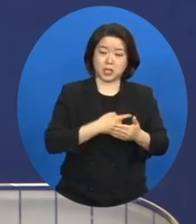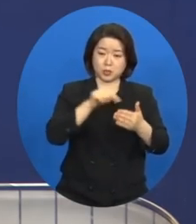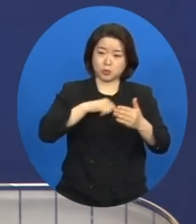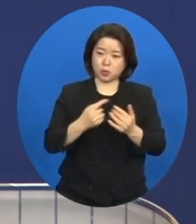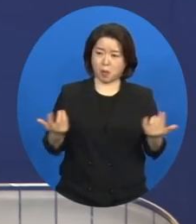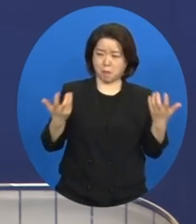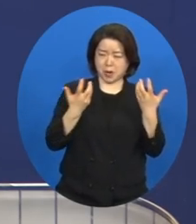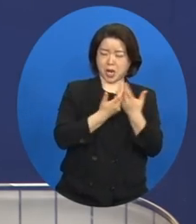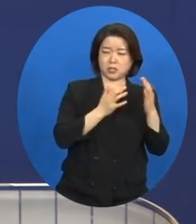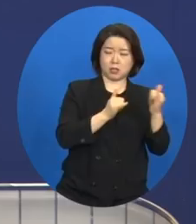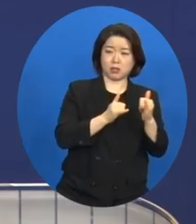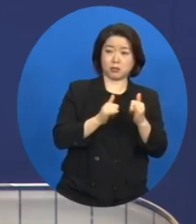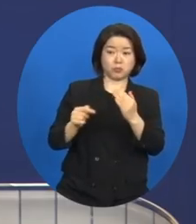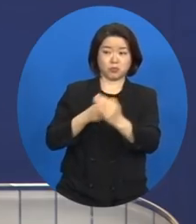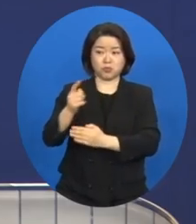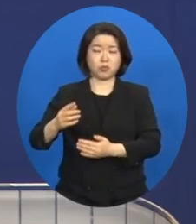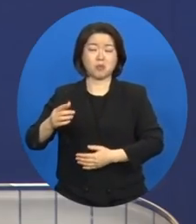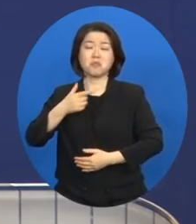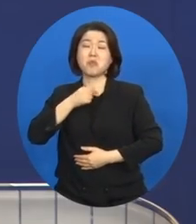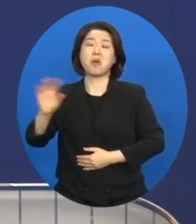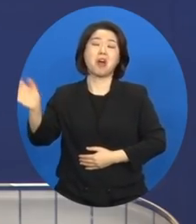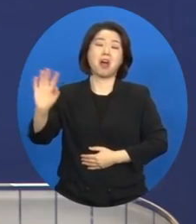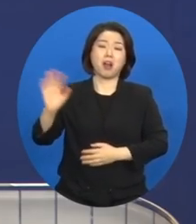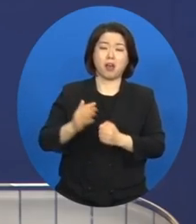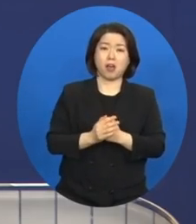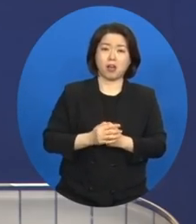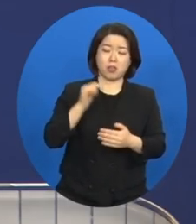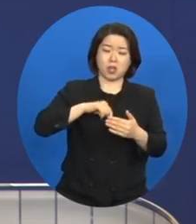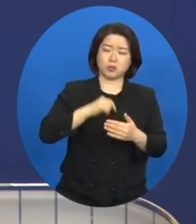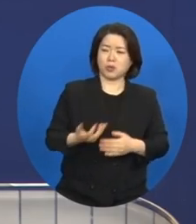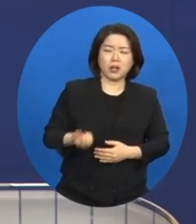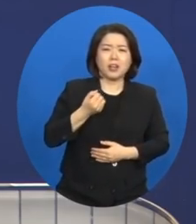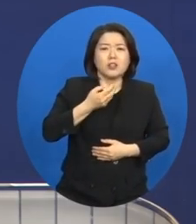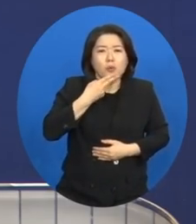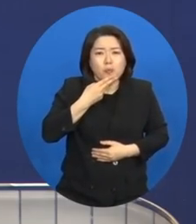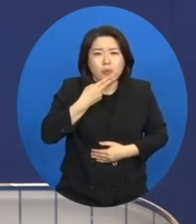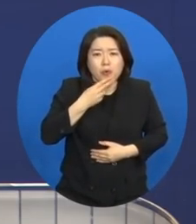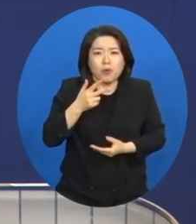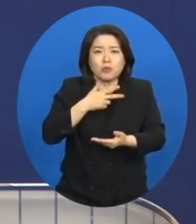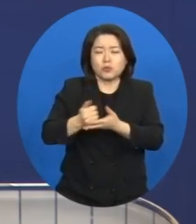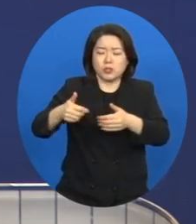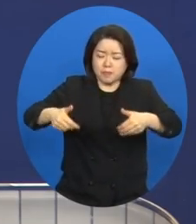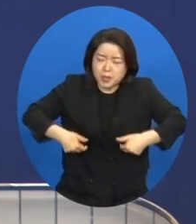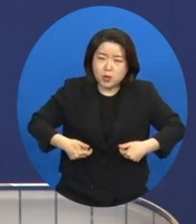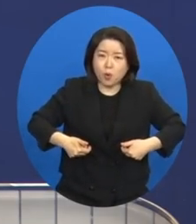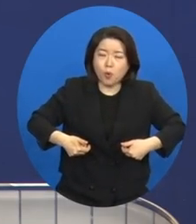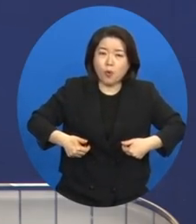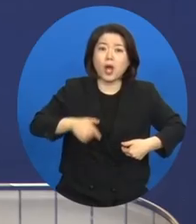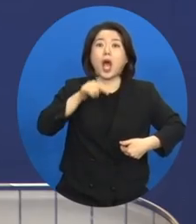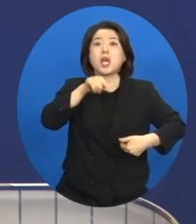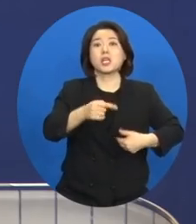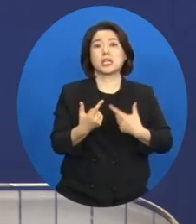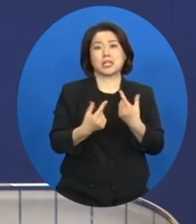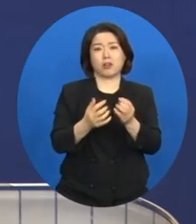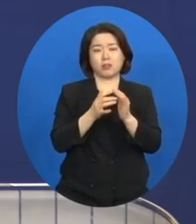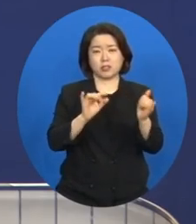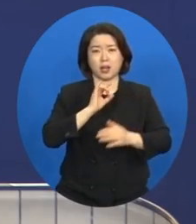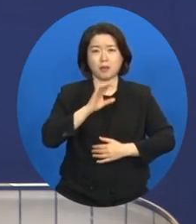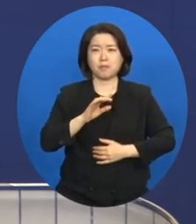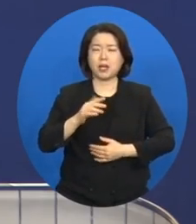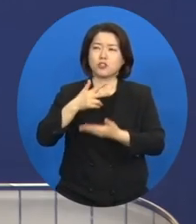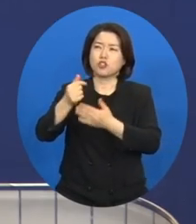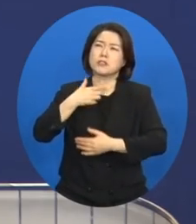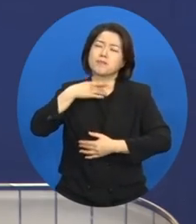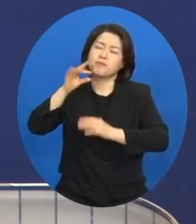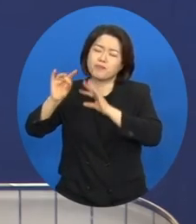이상 원하지 않아요. 나는 속에 가진 것이 없습니다. 주님이 필요합니다. 라고 하는 사람만 갈망을 하게 되어 있습니다.